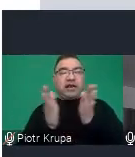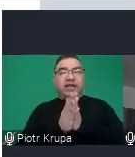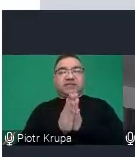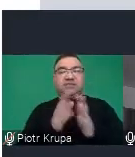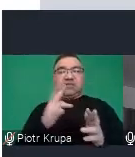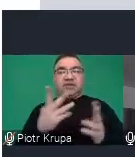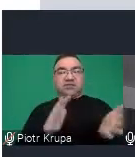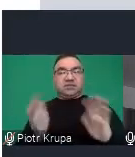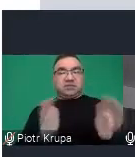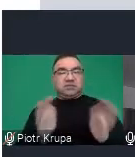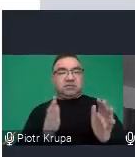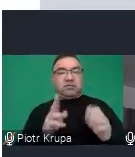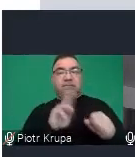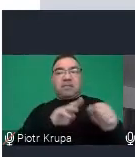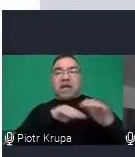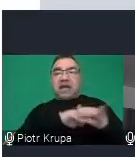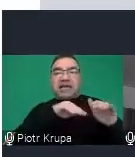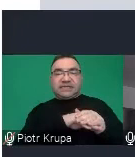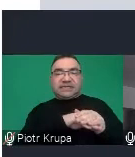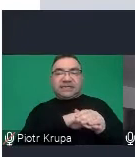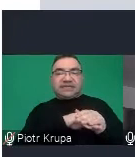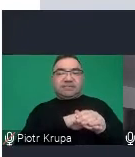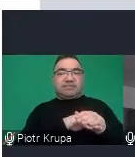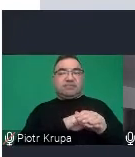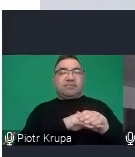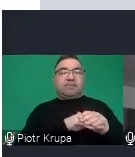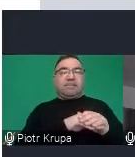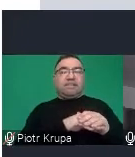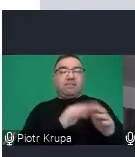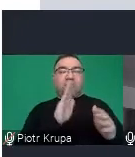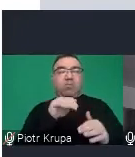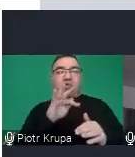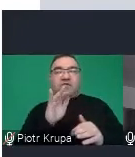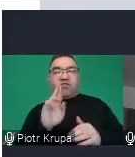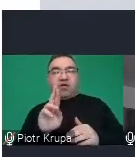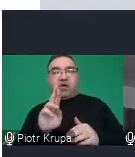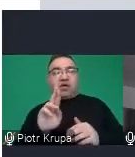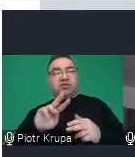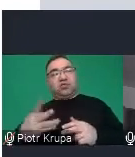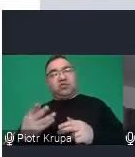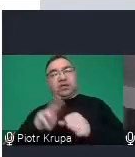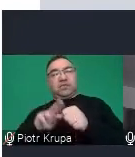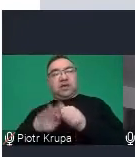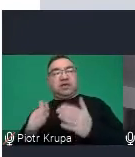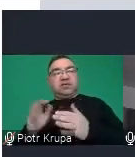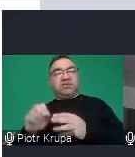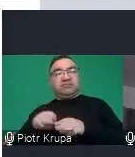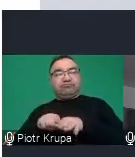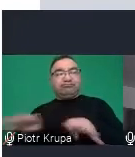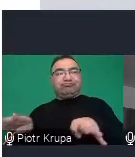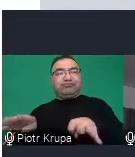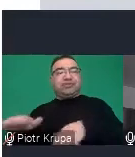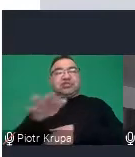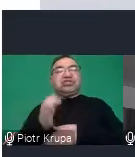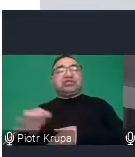formami magazynów ciepła, magazynem buforowym i magazynem wykorzystującym sieć rozdzielczą dzielnicy